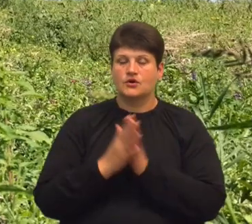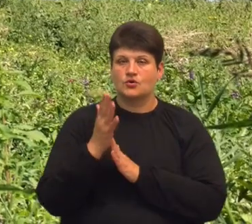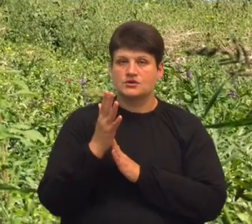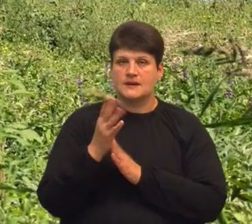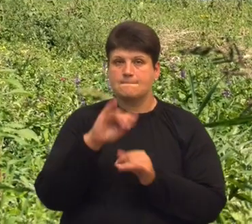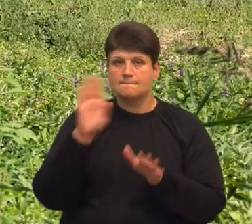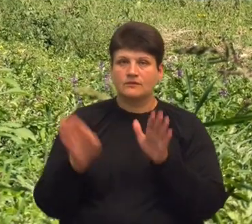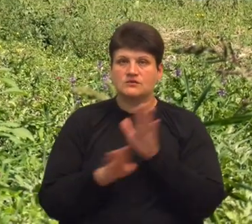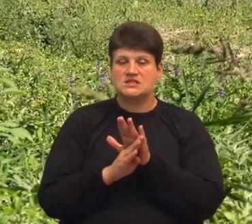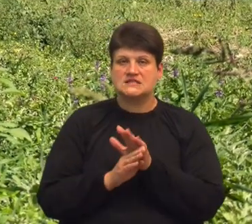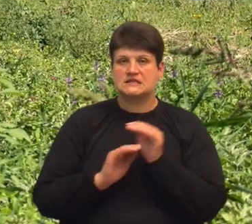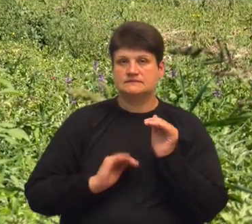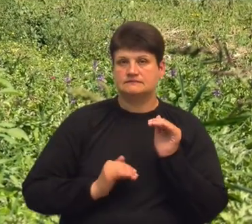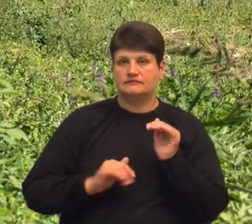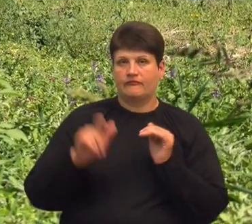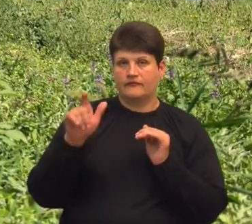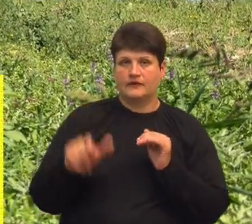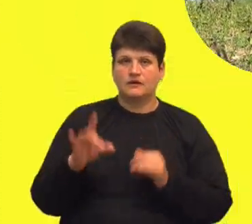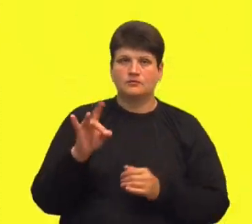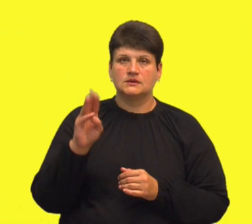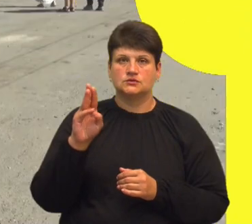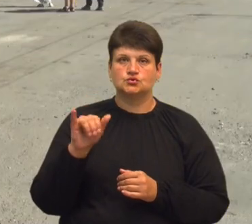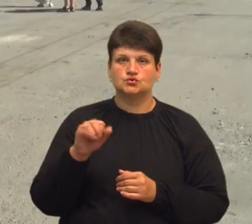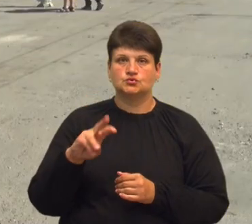Дякую за